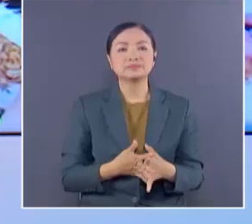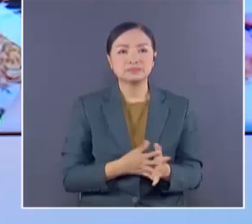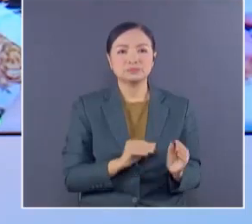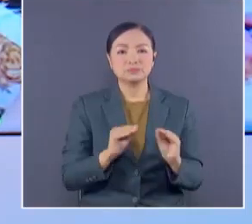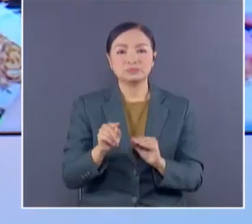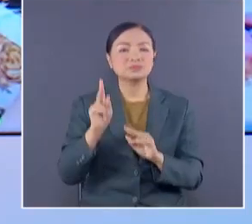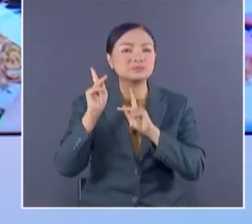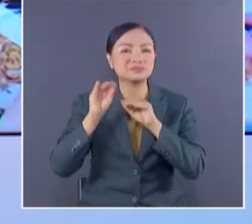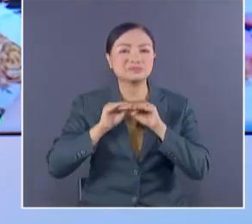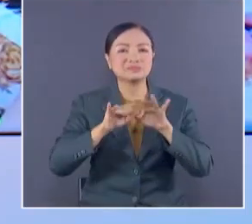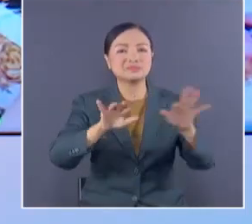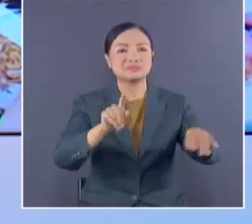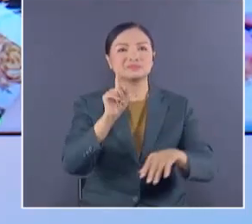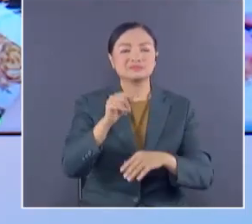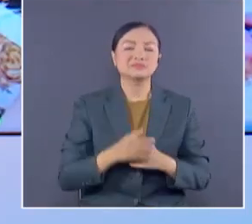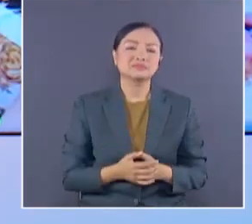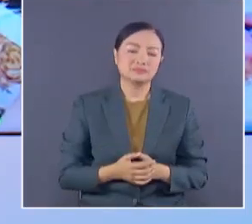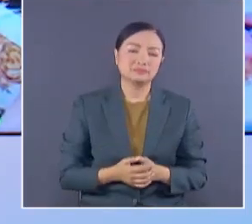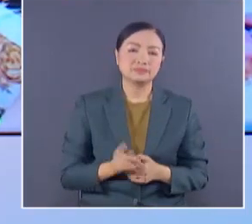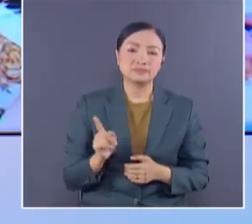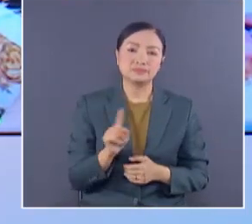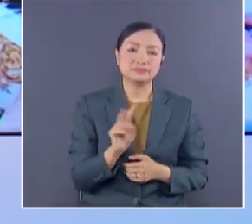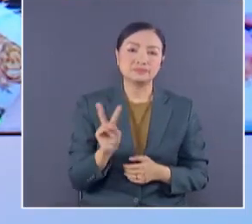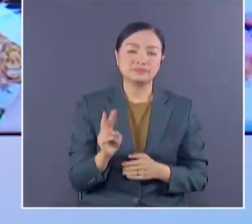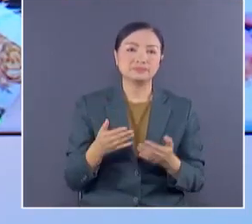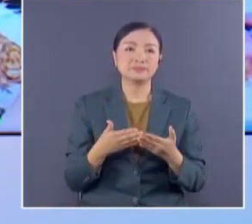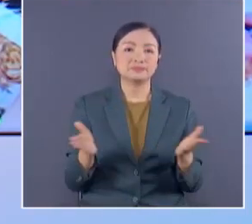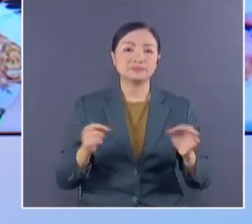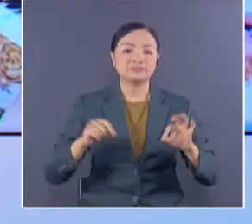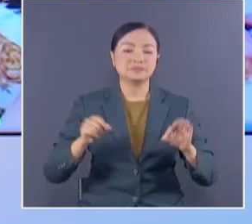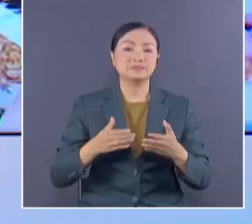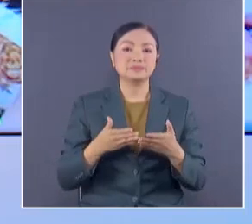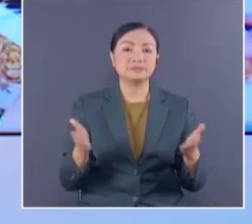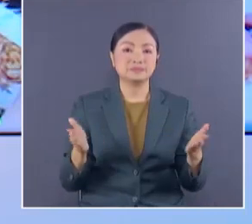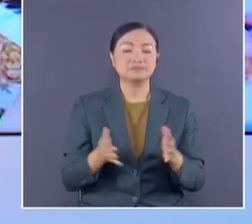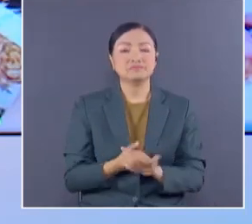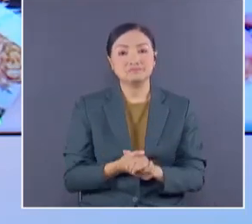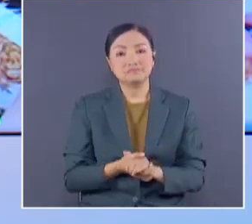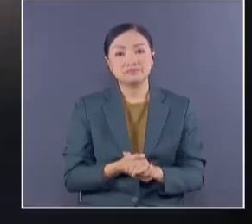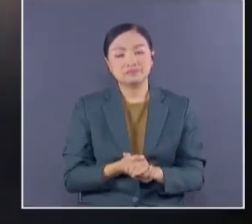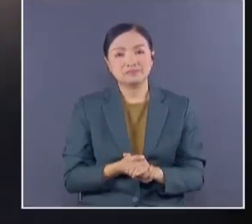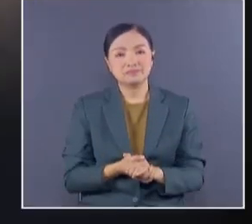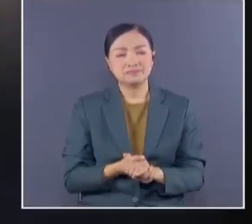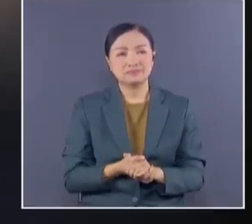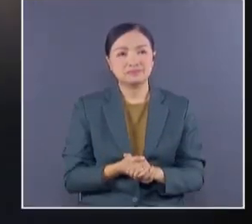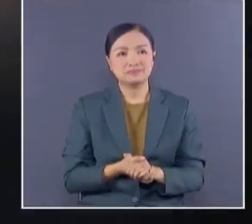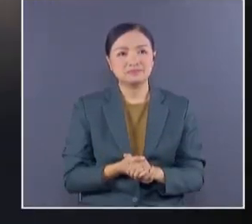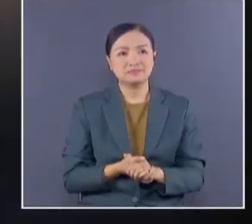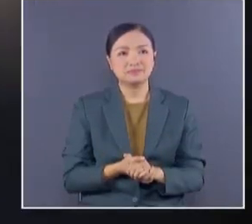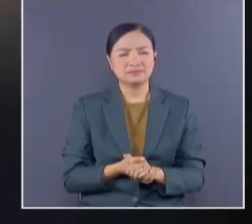ไปที่ข่าวลือที่เขาก็ลือกันแบบสะพัดเลยนะคะว่าพี่หนิงวันนี้ตาแล้วก็พี่จินดารินเนี่ยเซ็นใบหย่ากันแล้วล่ะค่ะ